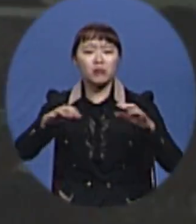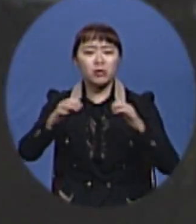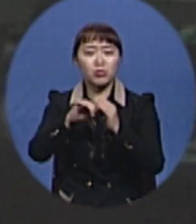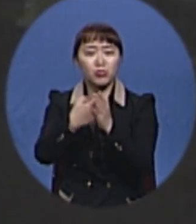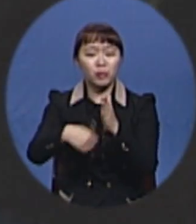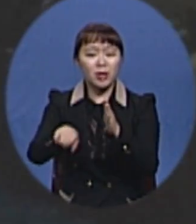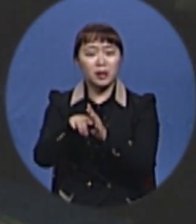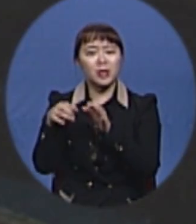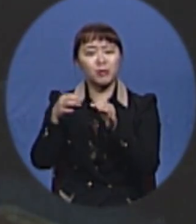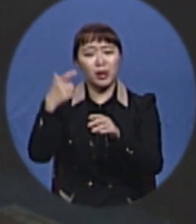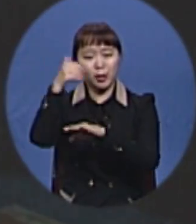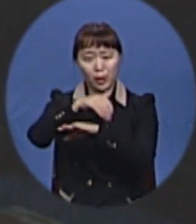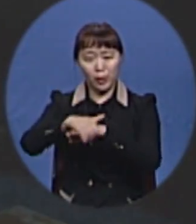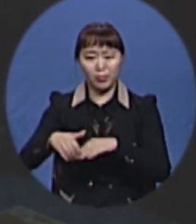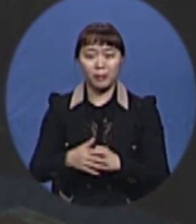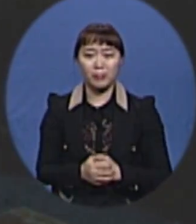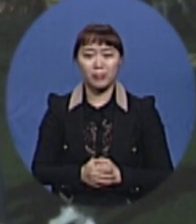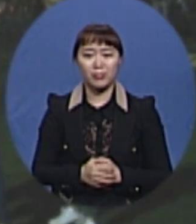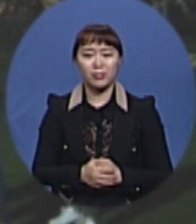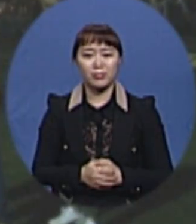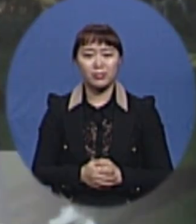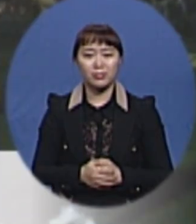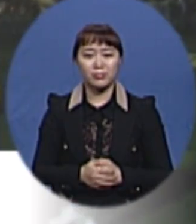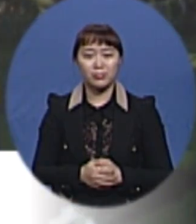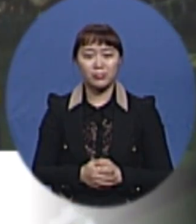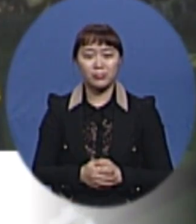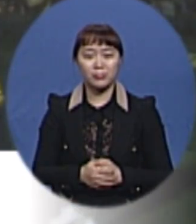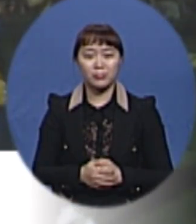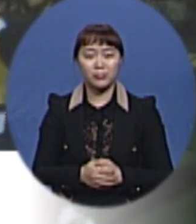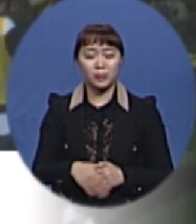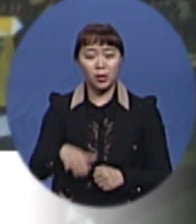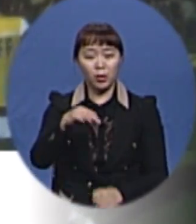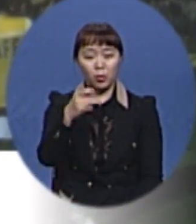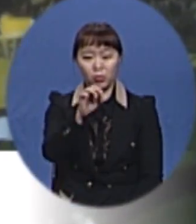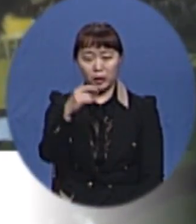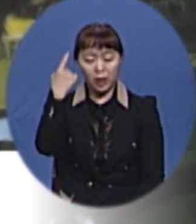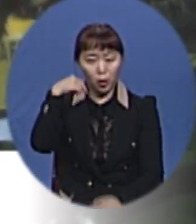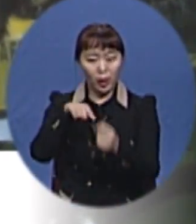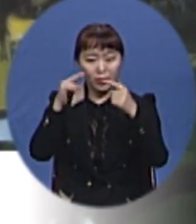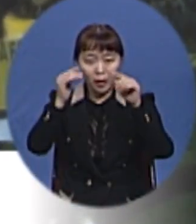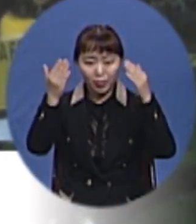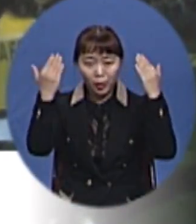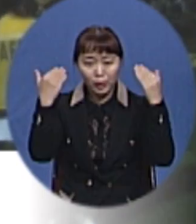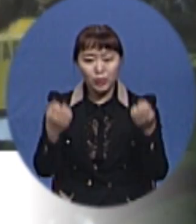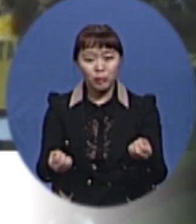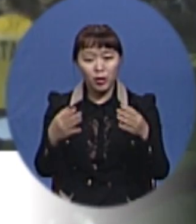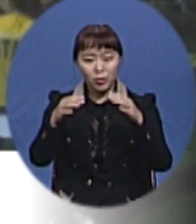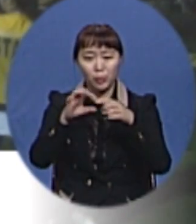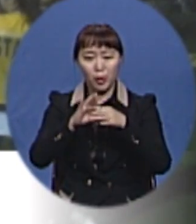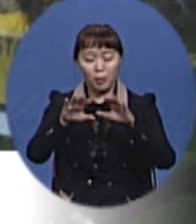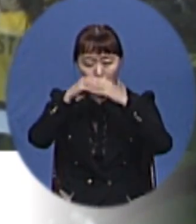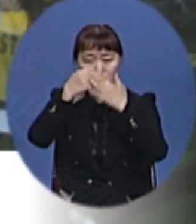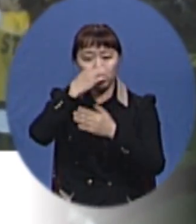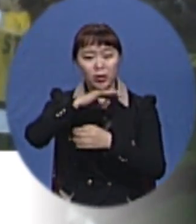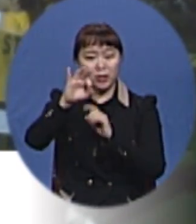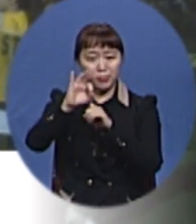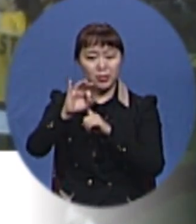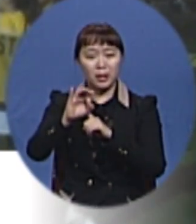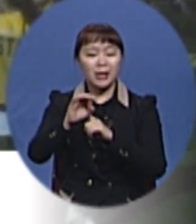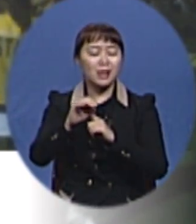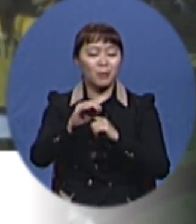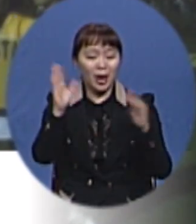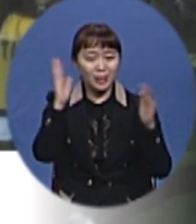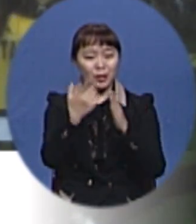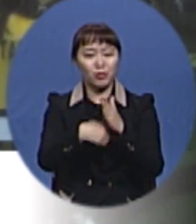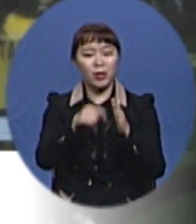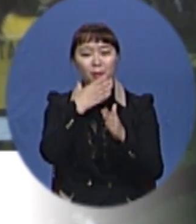위해 기부할 예정입니다. 네, 저희 동의과학대학교 축제를 통한 모든 수익금들은 재학생들을